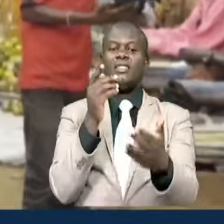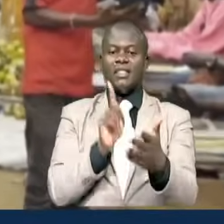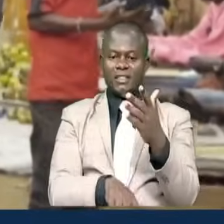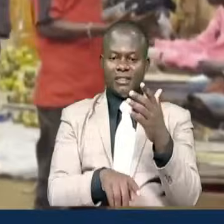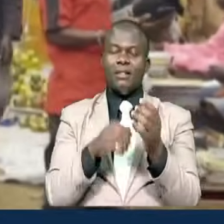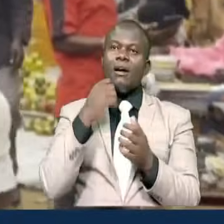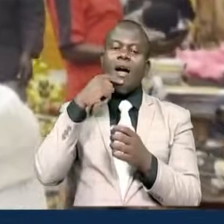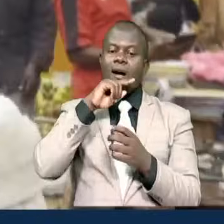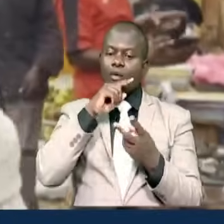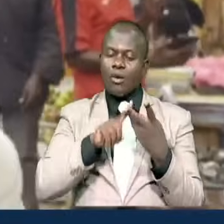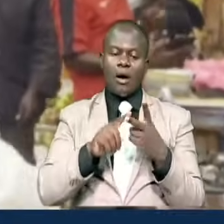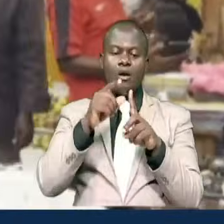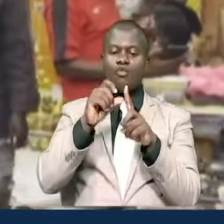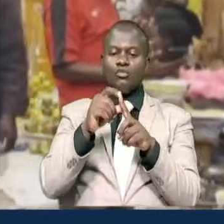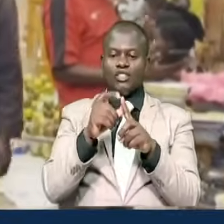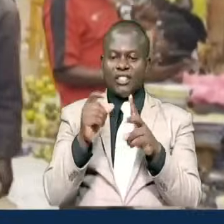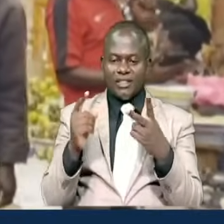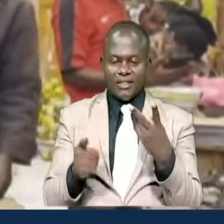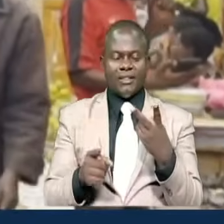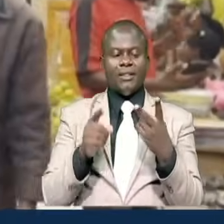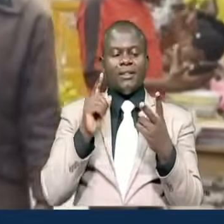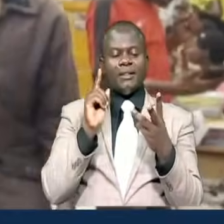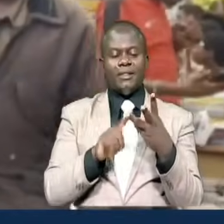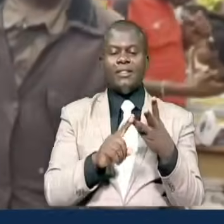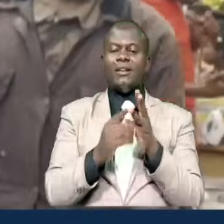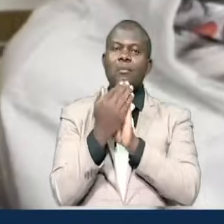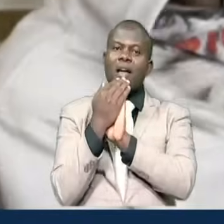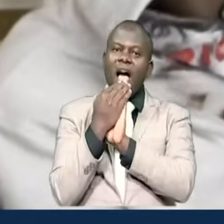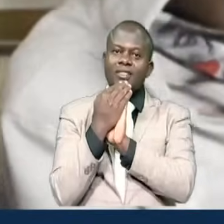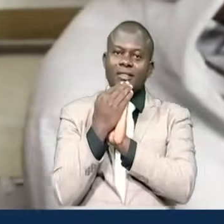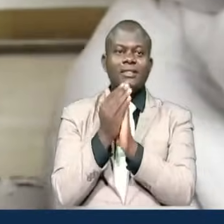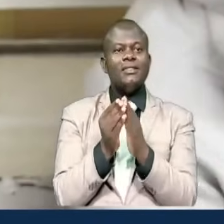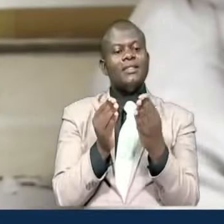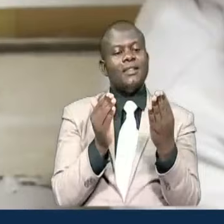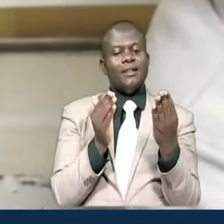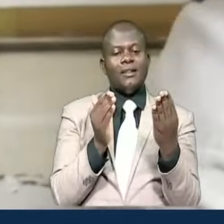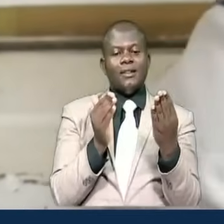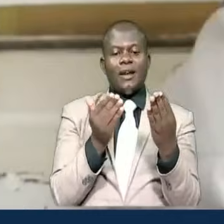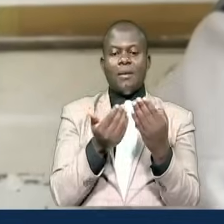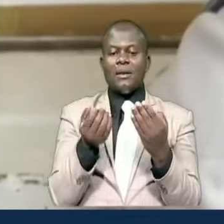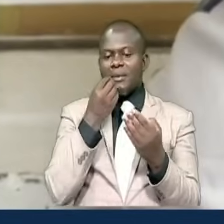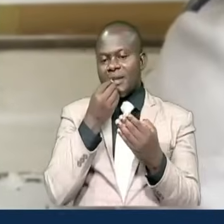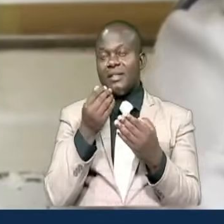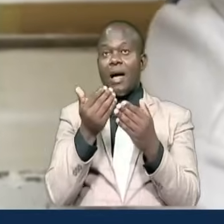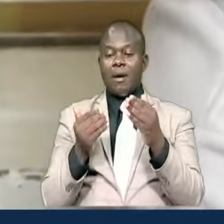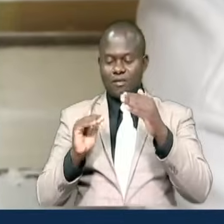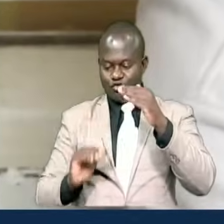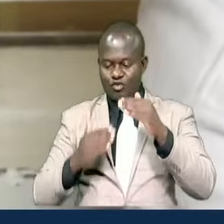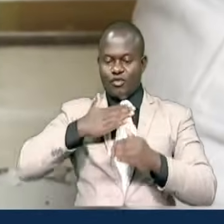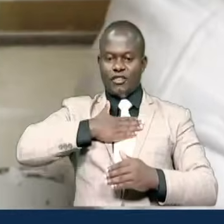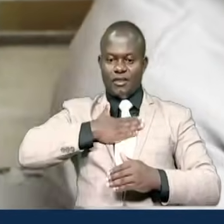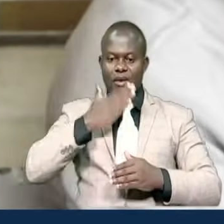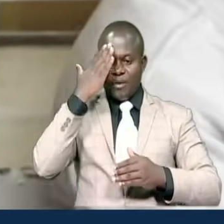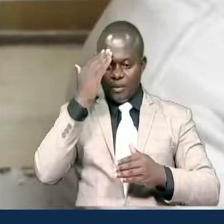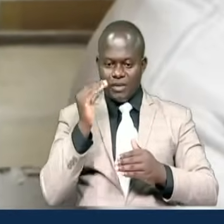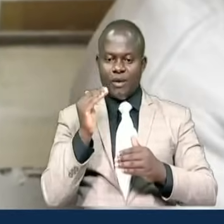akawunga umuceri umbe n'imikati abana narifite bata bankurikira kugira ngo